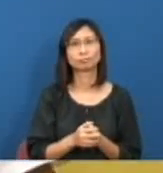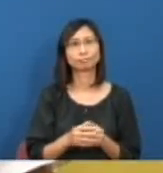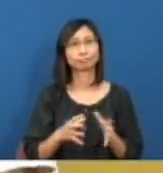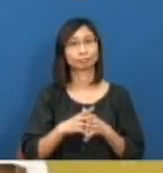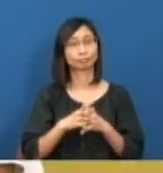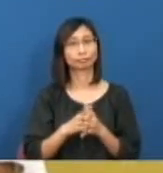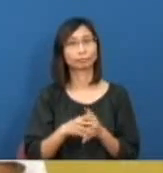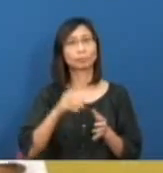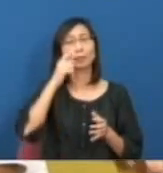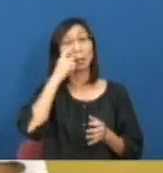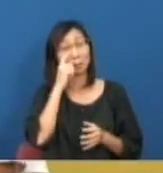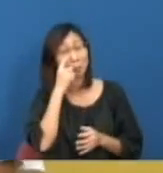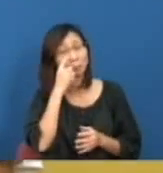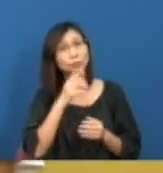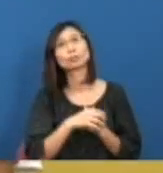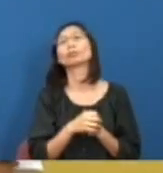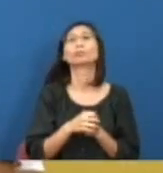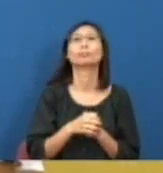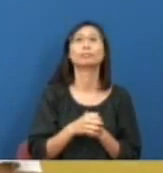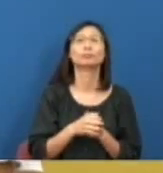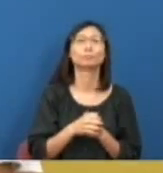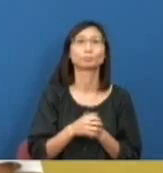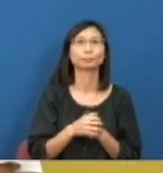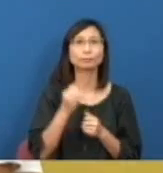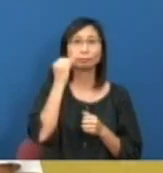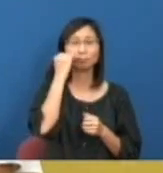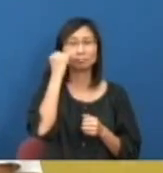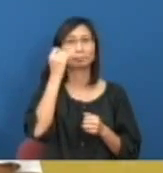一個大嘅盲點嚟。 冇旁證。 咁嗱，佢喺回憶呢個